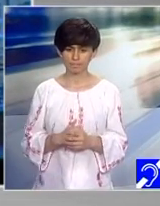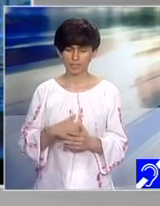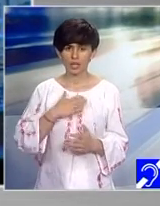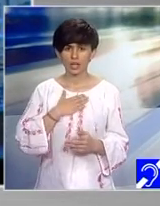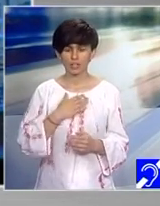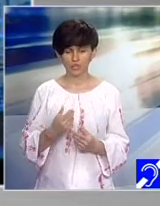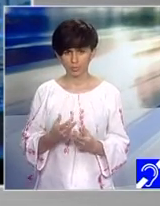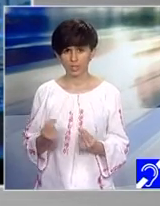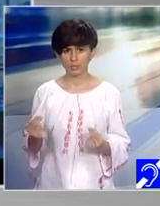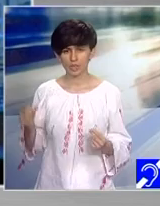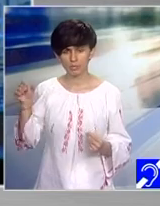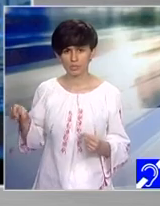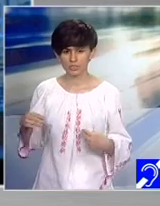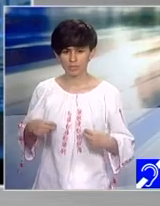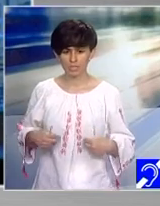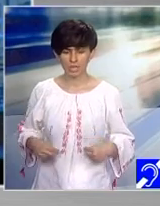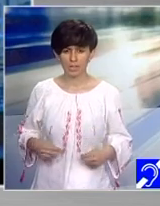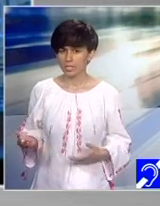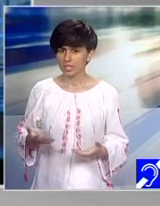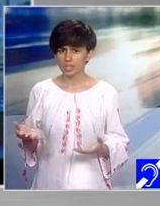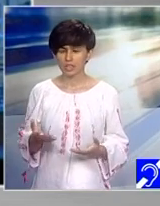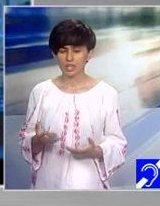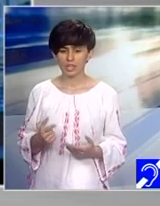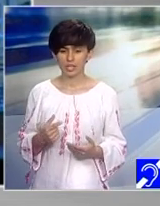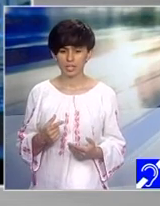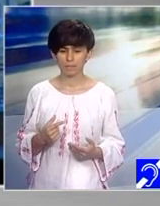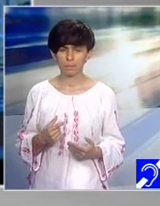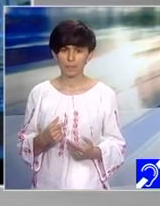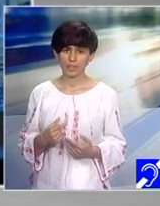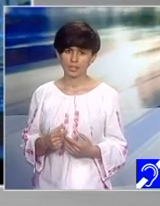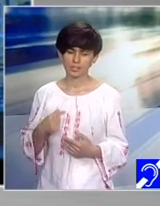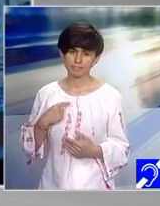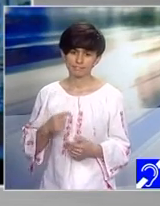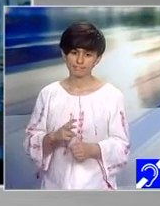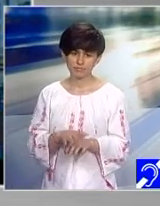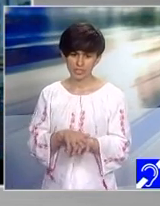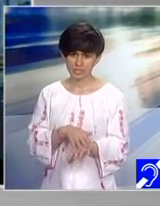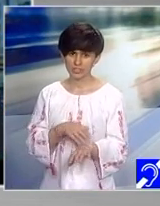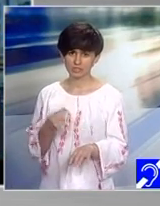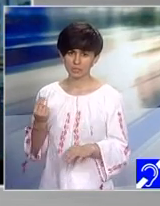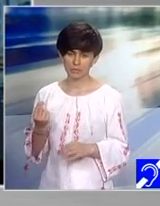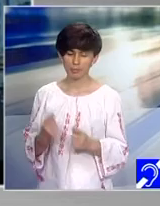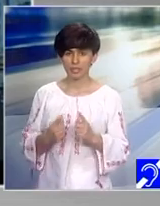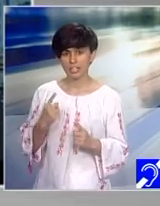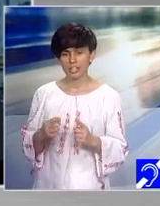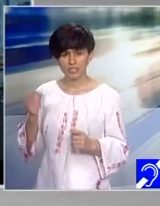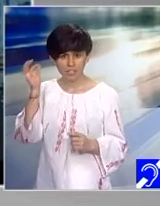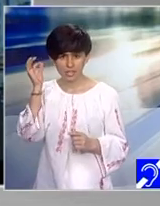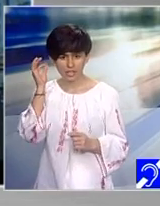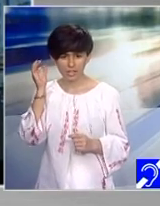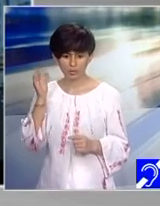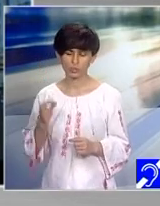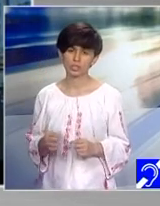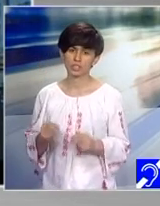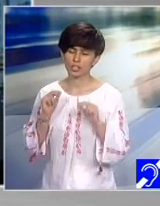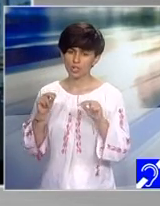mai mulți parlamentari care rezonează mai bine atunci când aud de un soi de educație de calitate slabă